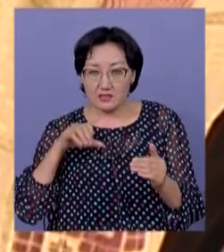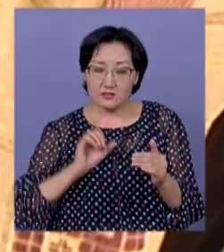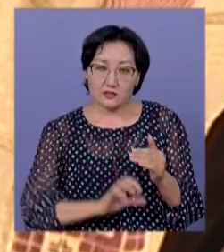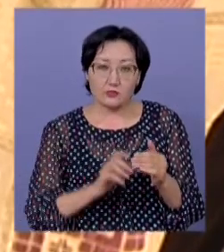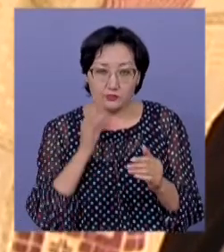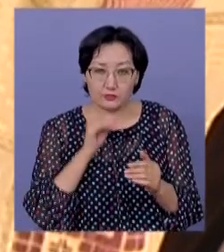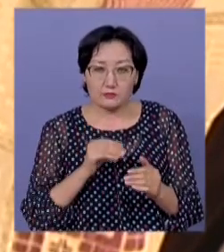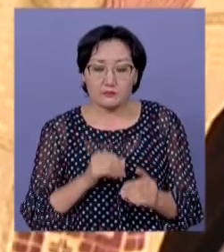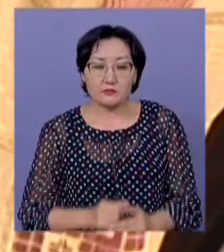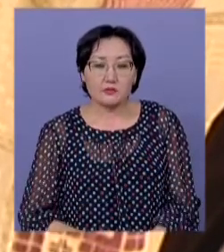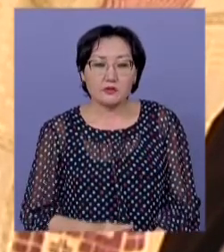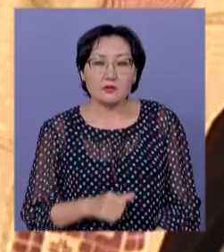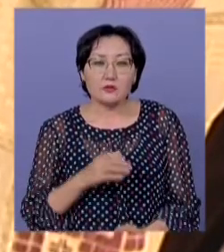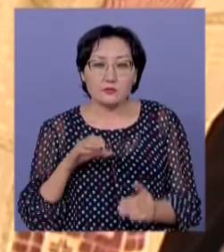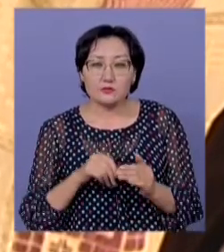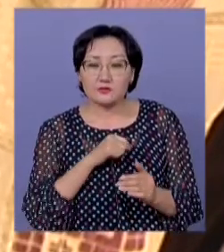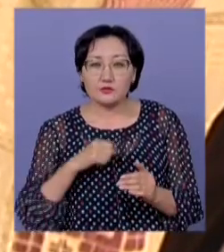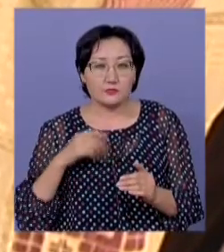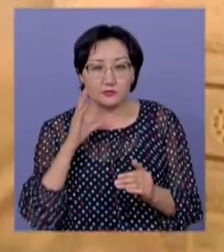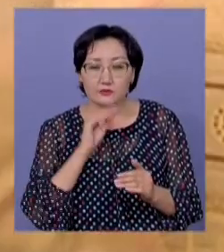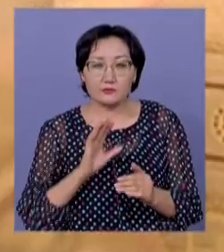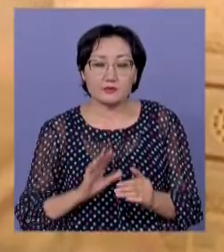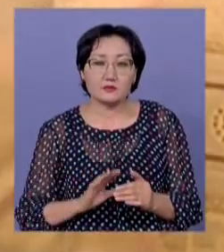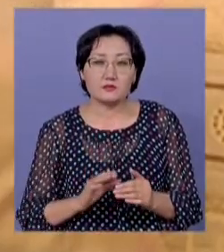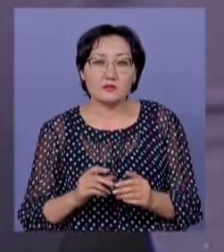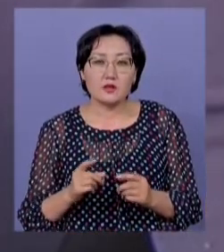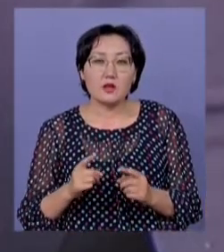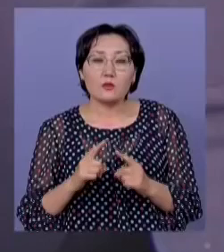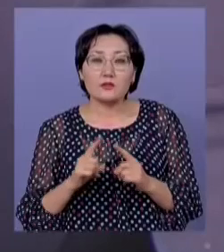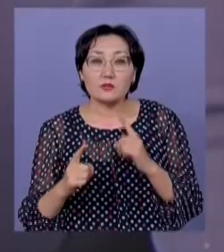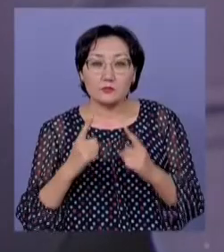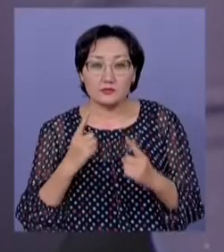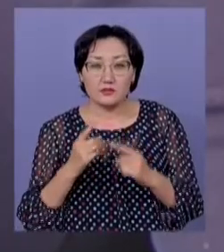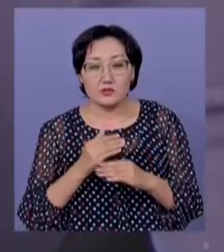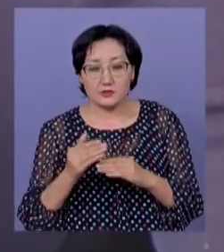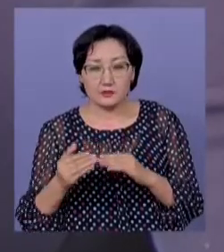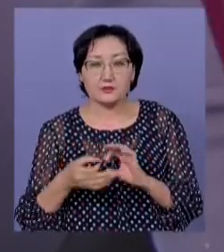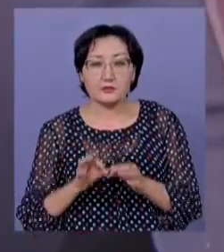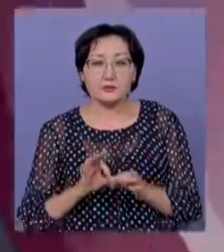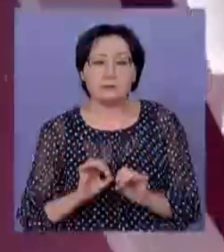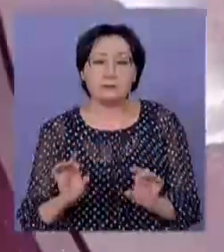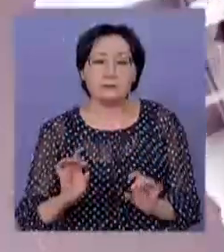үлгердім. Кіргіздім де өзім кіріп үлгерген жоқпын. Эксклюзивті сұхбат сәлден кейін.